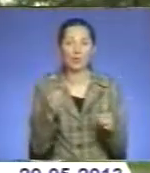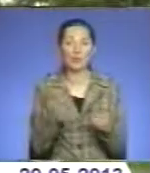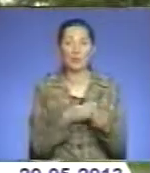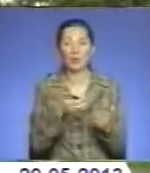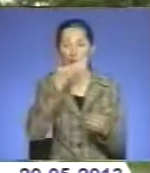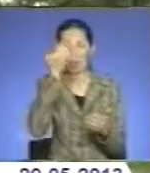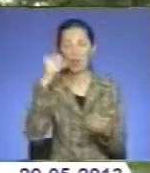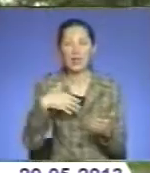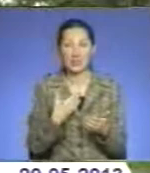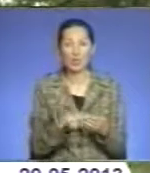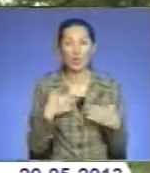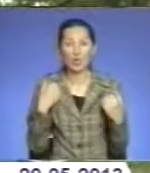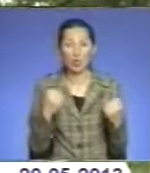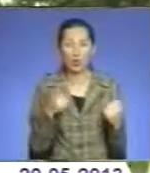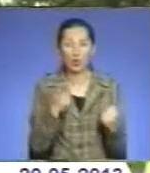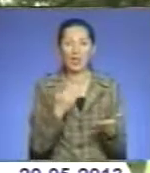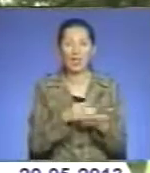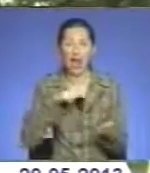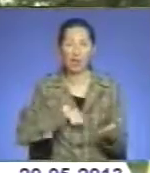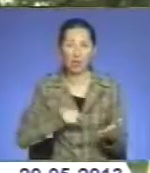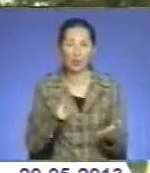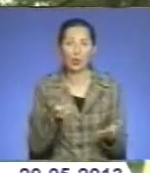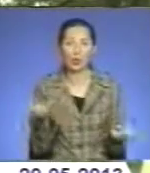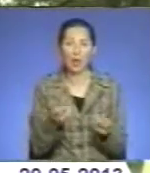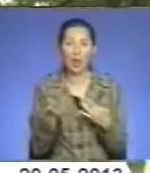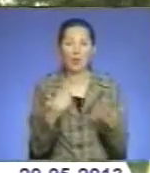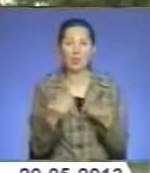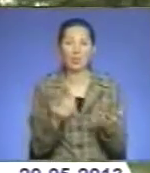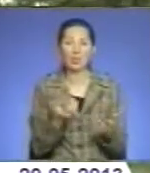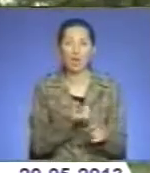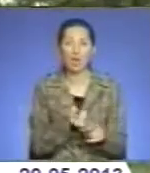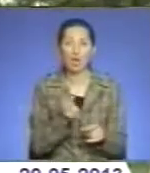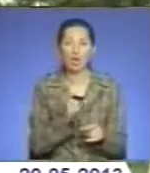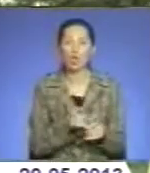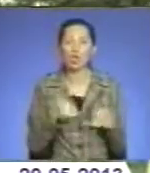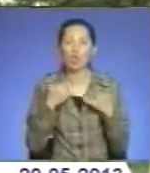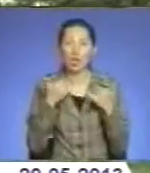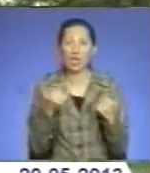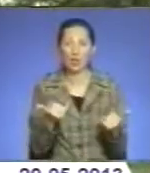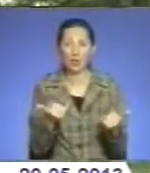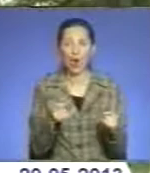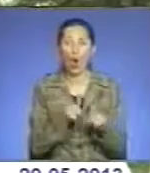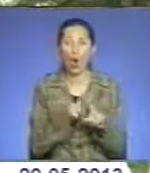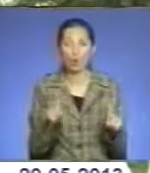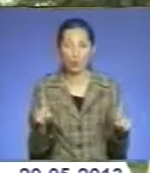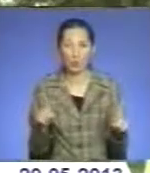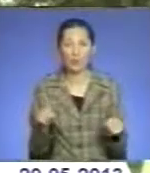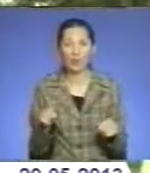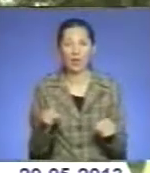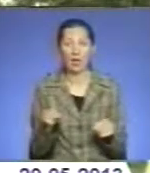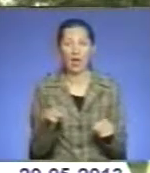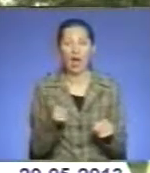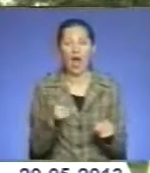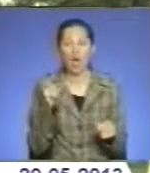своє здоров'я, тому що в неї організм є, і до нього треба ставитися досить шанобливо. Тому що на відпочинку людина